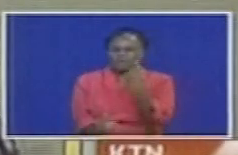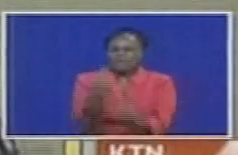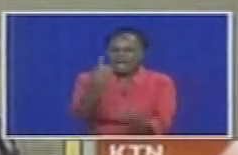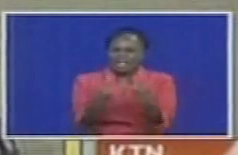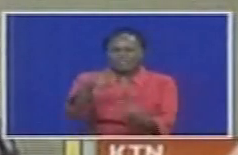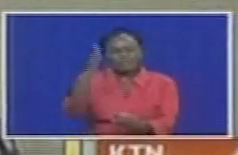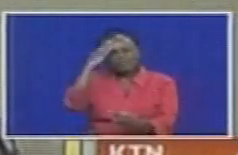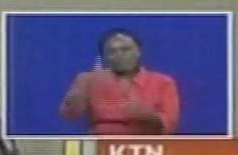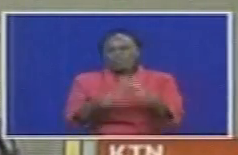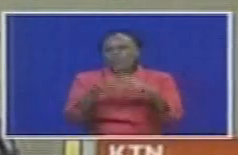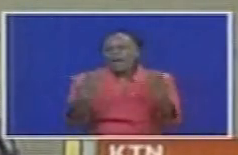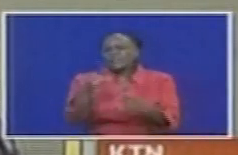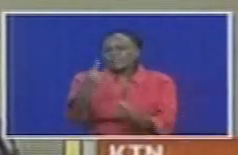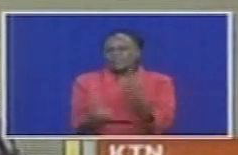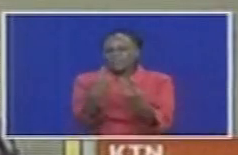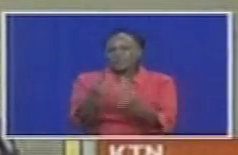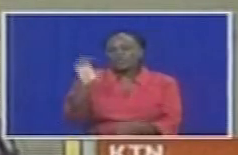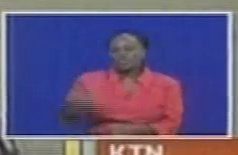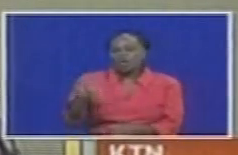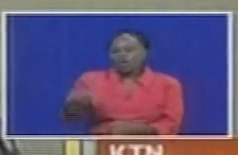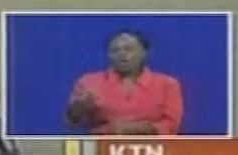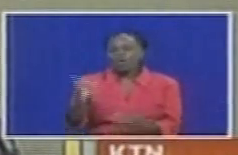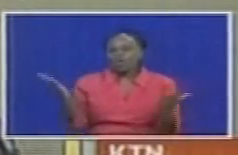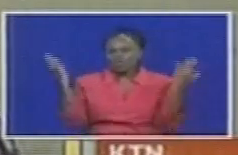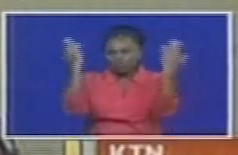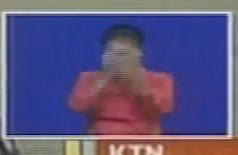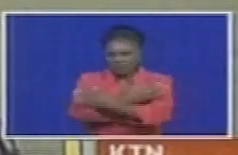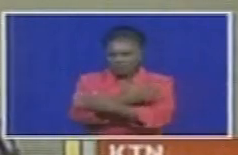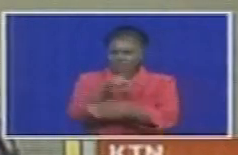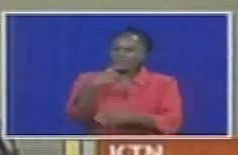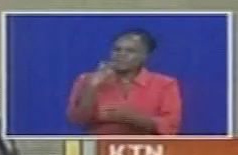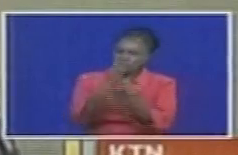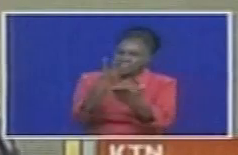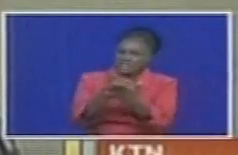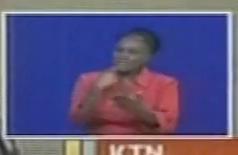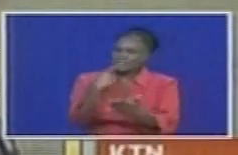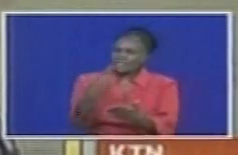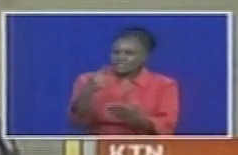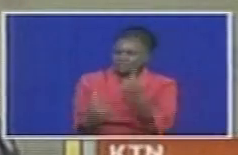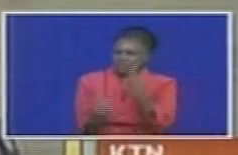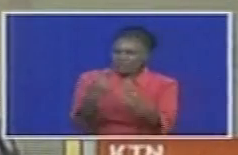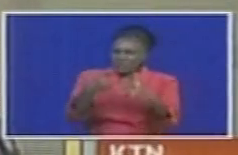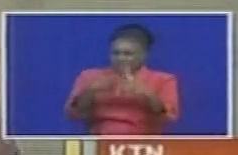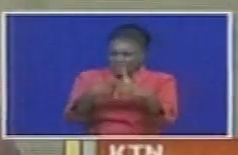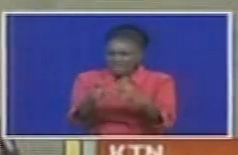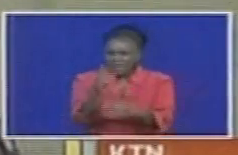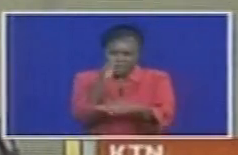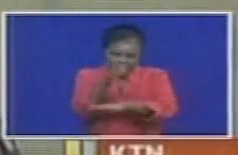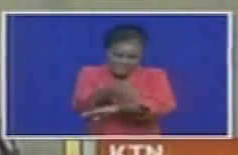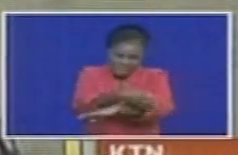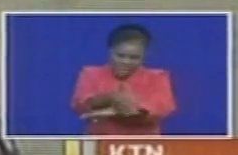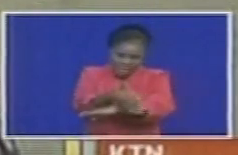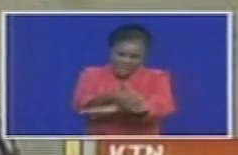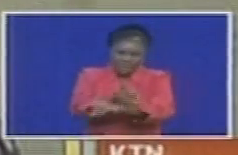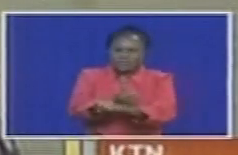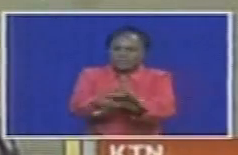chake kuliteketeza soko hilo usiku wa kuamkia leo. Walioshuhudia wanasema moto huo ulianza mwendo wa saa 6 usiku na